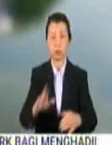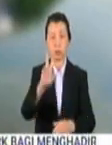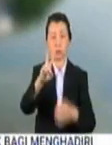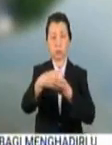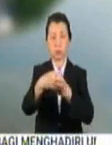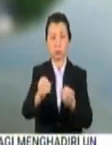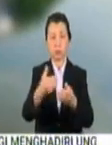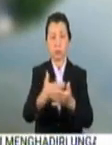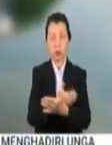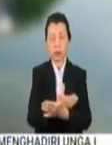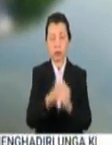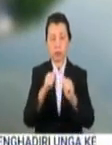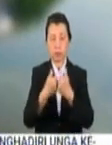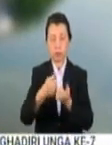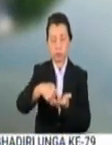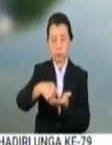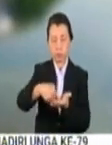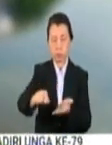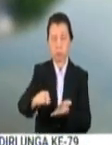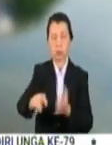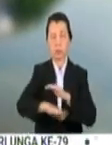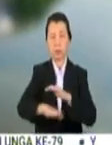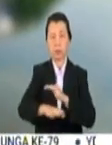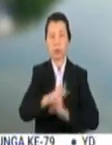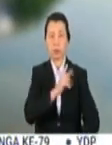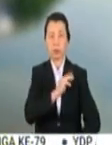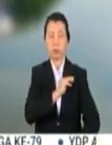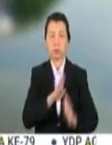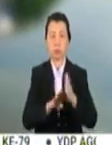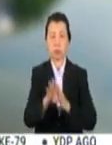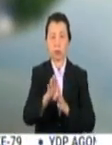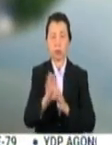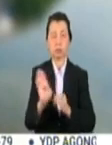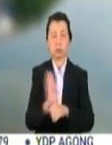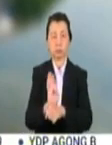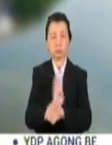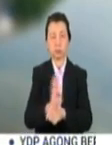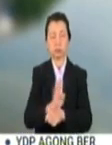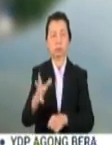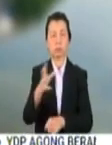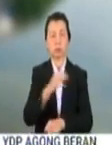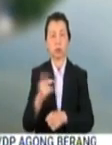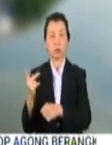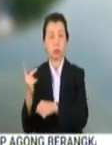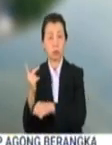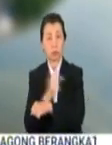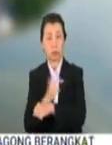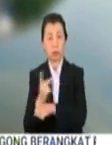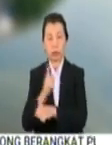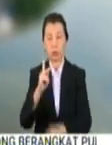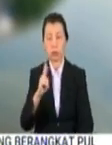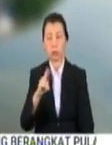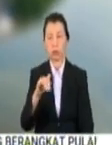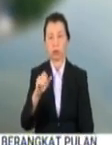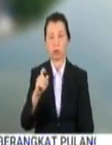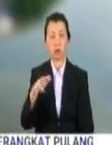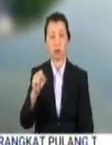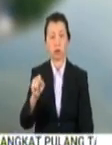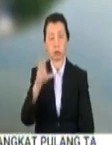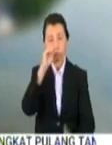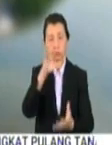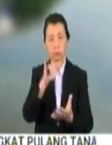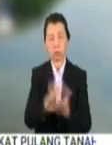pejabat baharu agensi pembiayaan di bawah Kementerian Pembangunan Usahawan dan koperasi kuskop diyakini